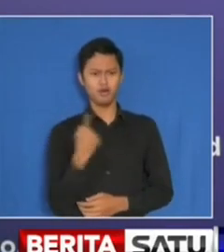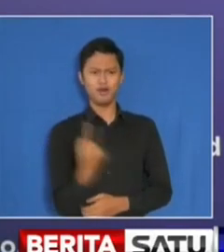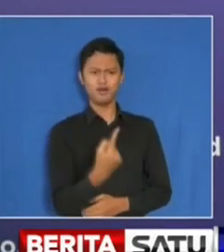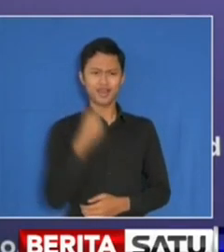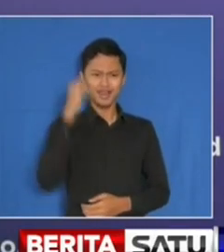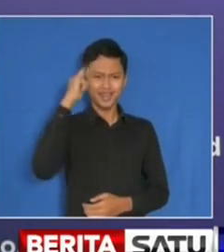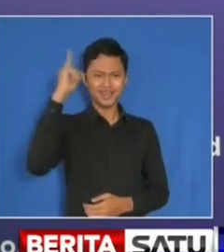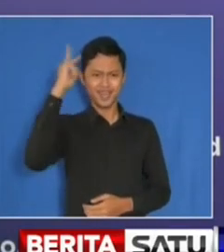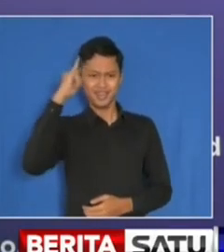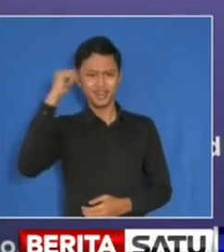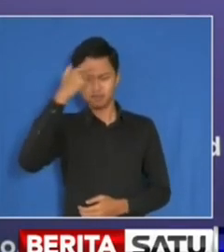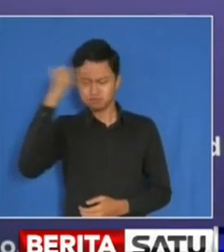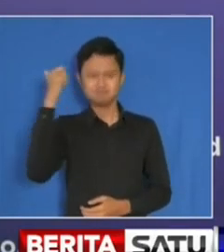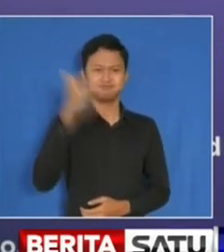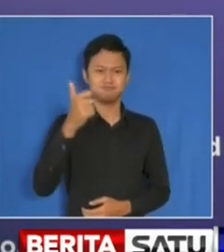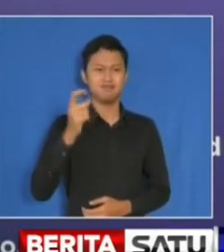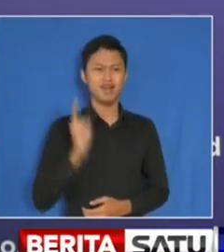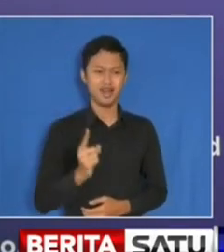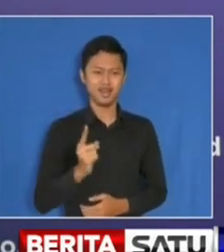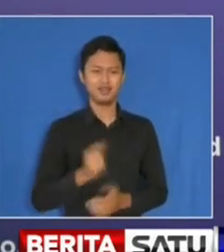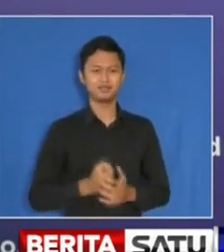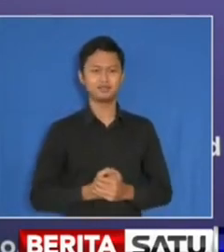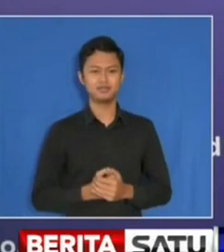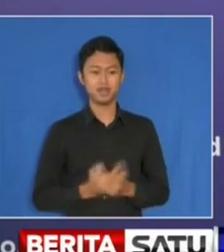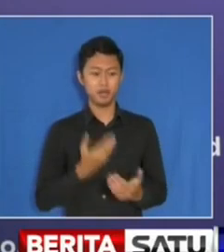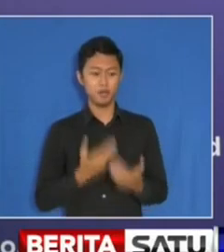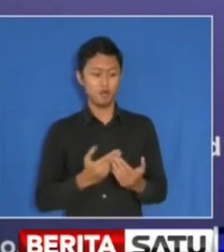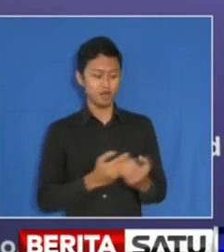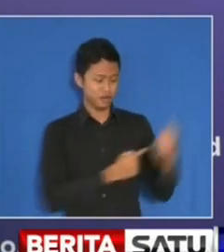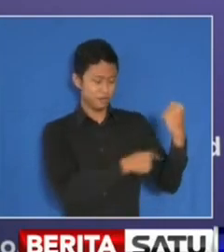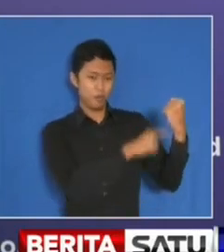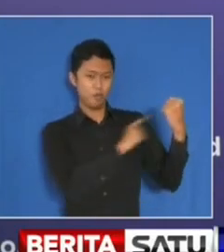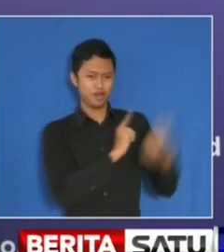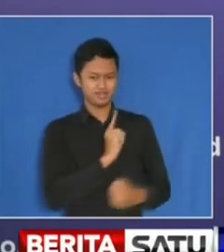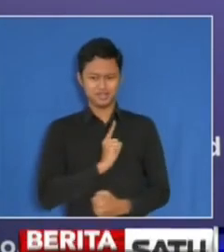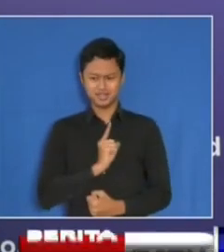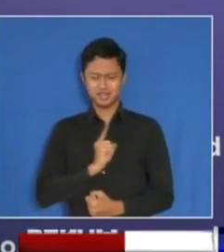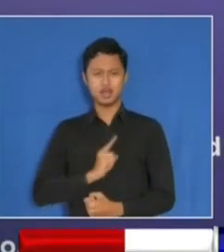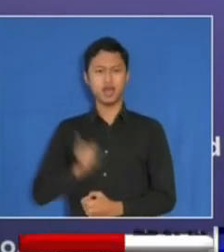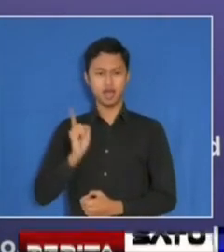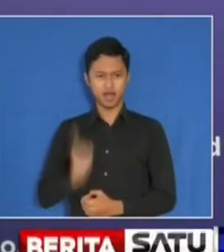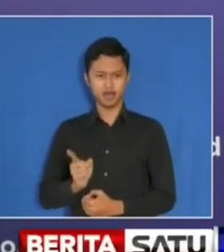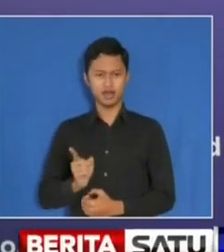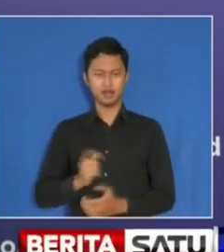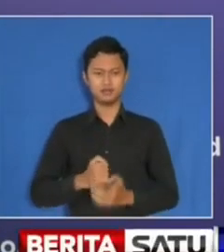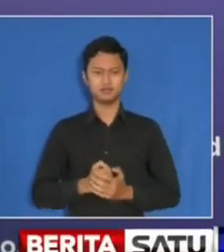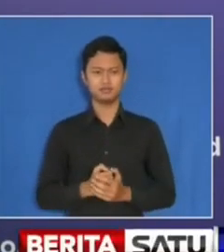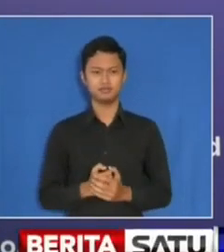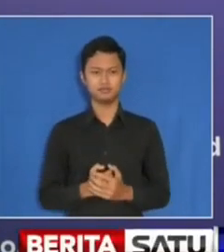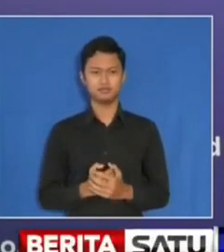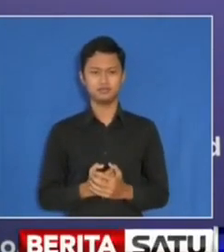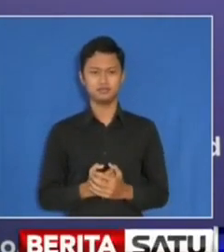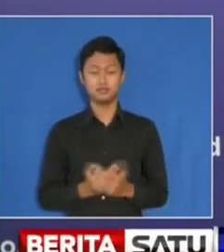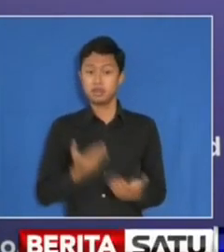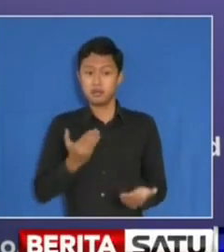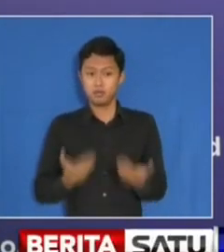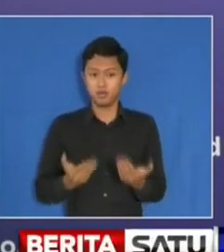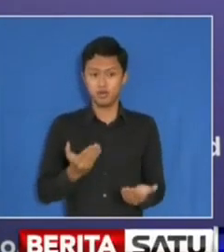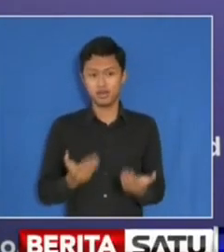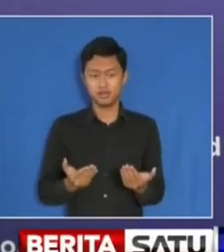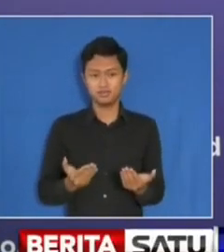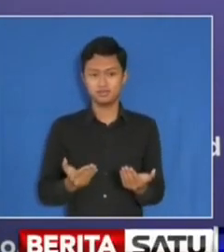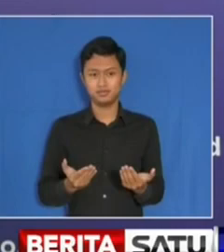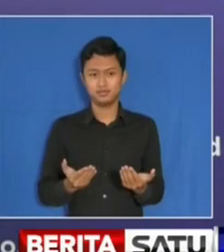ide-ide cemerlang. Mungkin juga kita berdayakan potensi masing-masing. Siapa tahu mungkin dalam keadaan